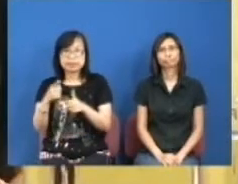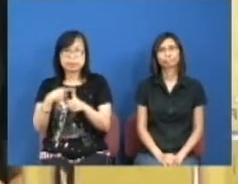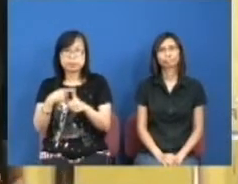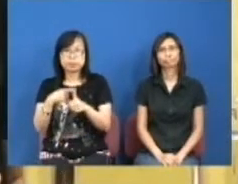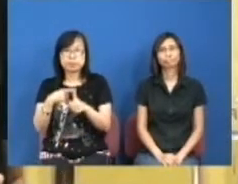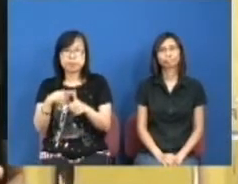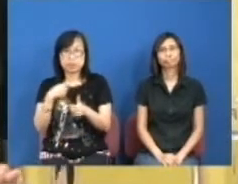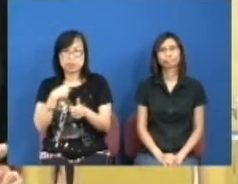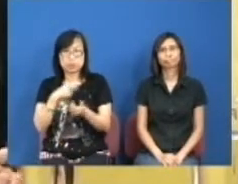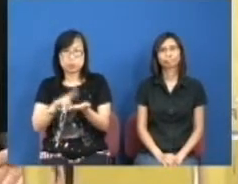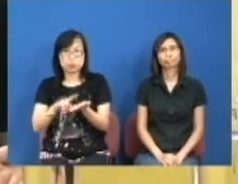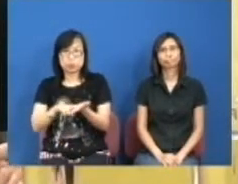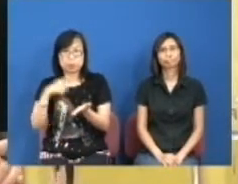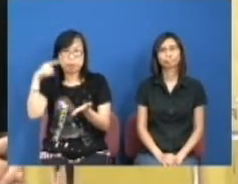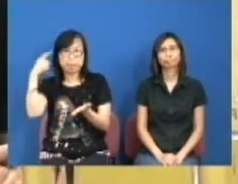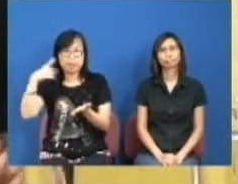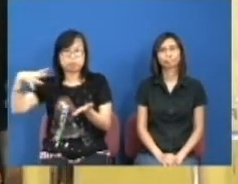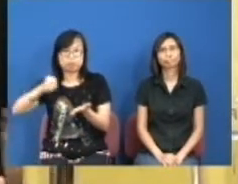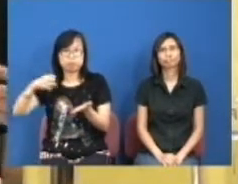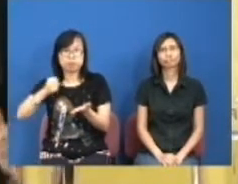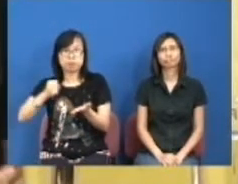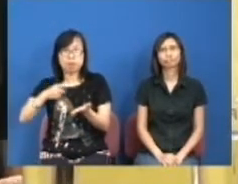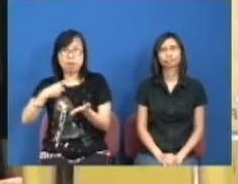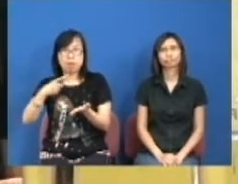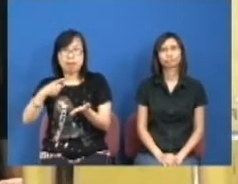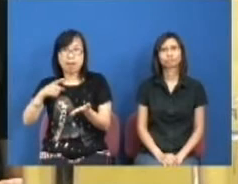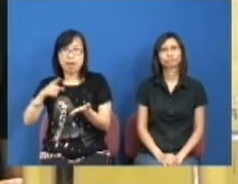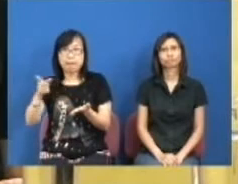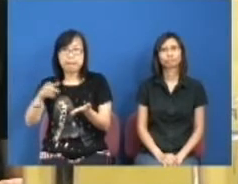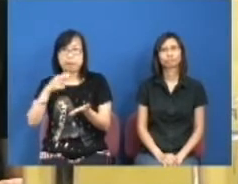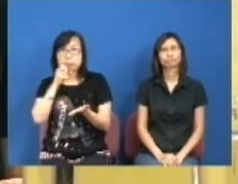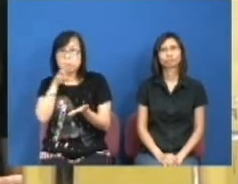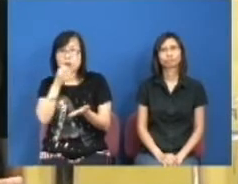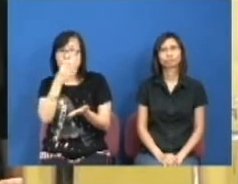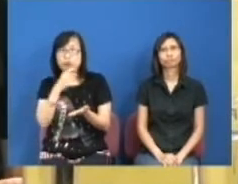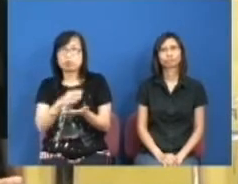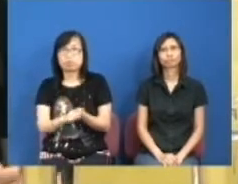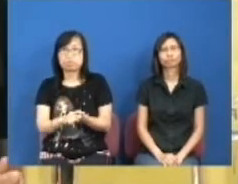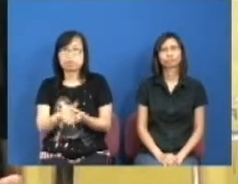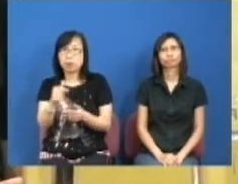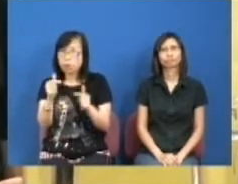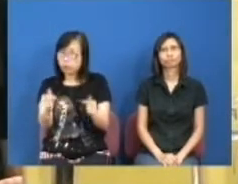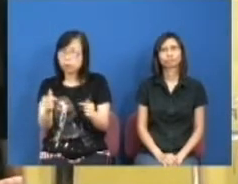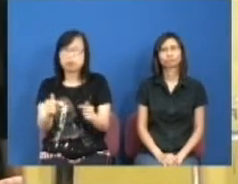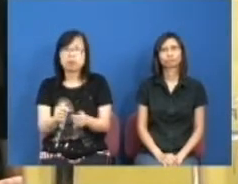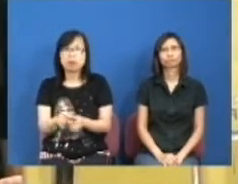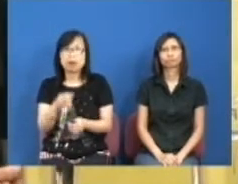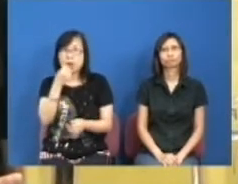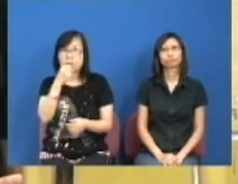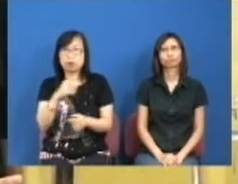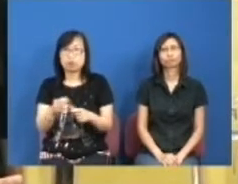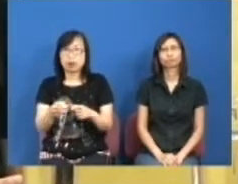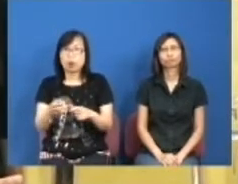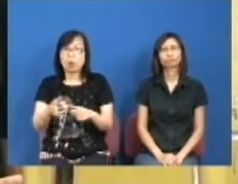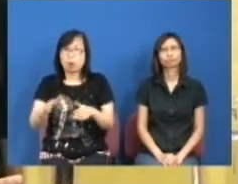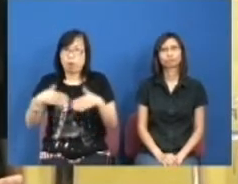以相信咧希拉里所講嘅，即係對於香港公民社會嘅評價咧，其實就係好準確嘅。香港嘅公民社會的確係好活躍啦，